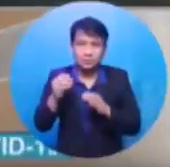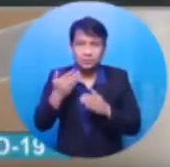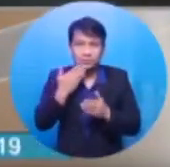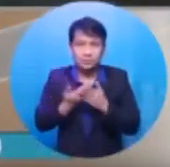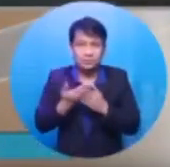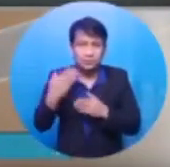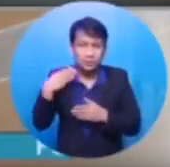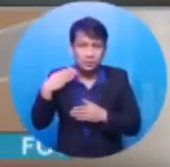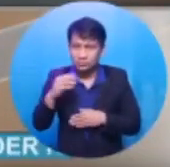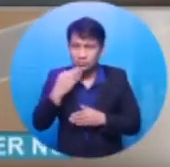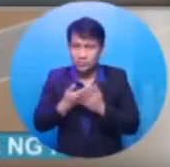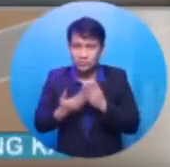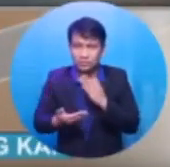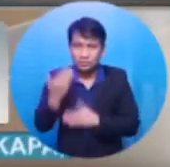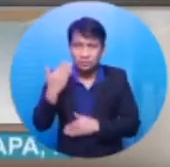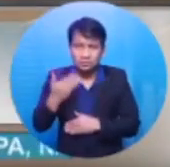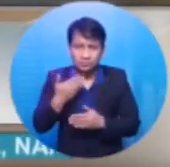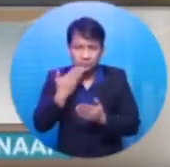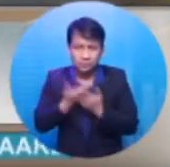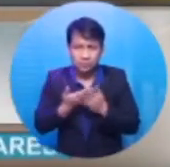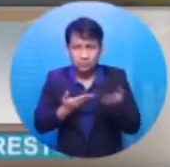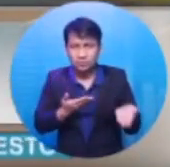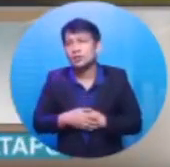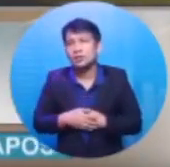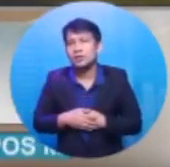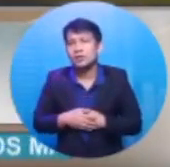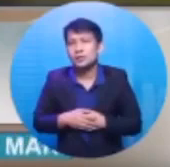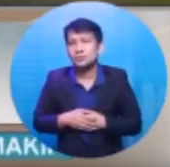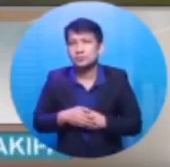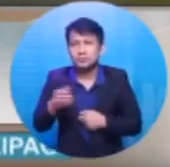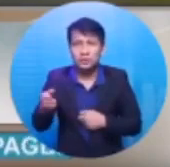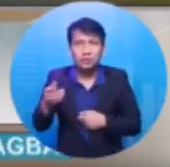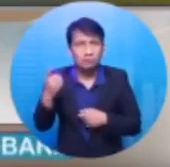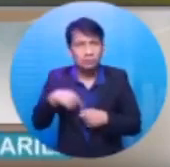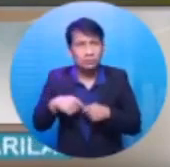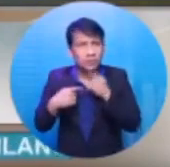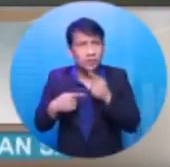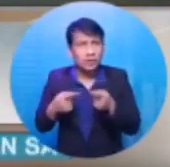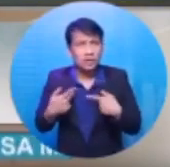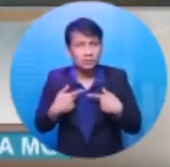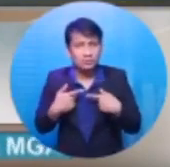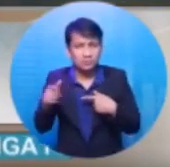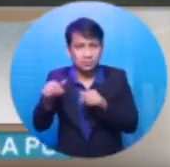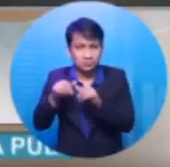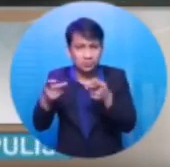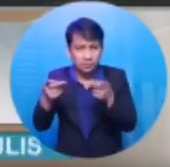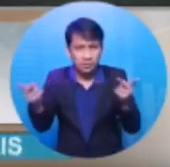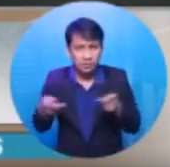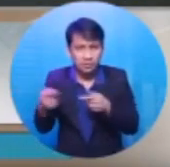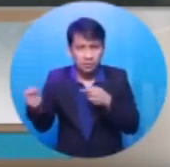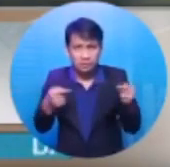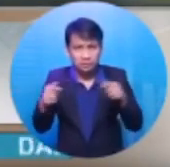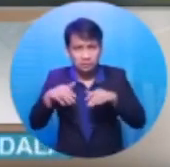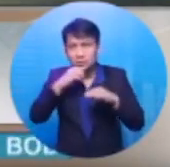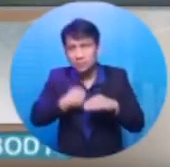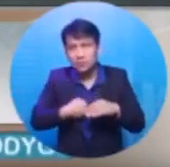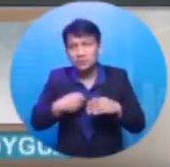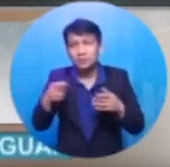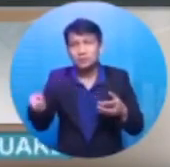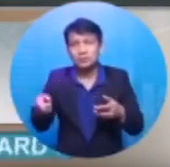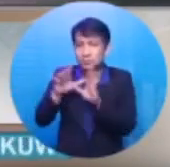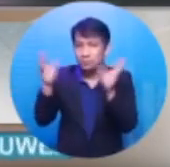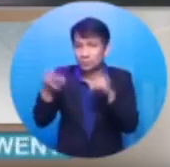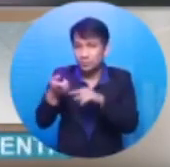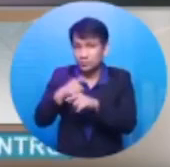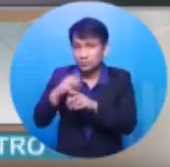magandang umaga po, Colonel. Yes, sir. Good morning din po, sir. Colonel, dyan sa inyong lugar kasi, meron pong nagrambulan, bata, pati matanda. Ang